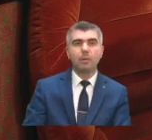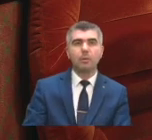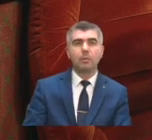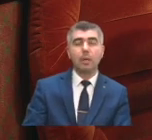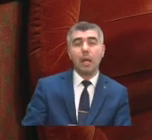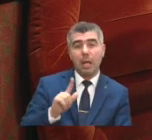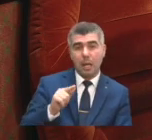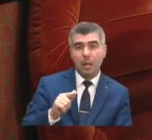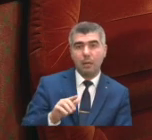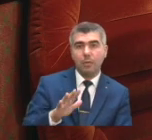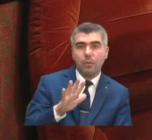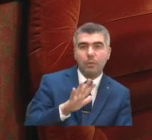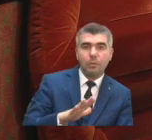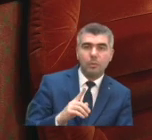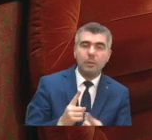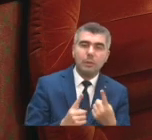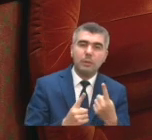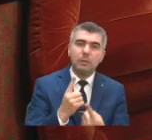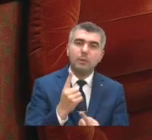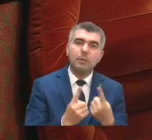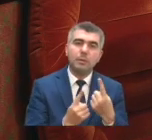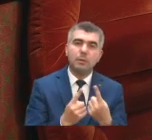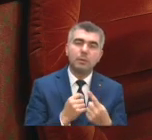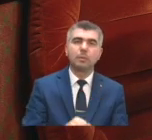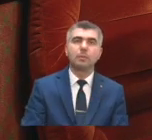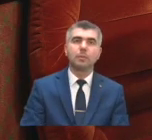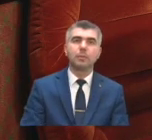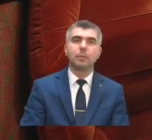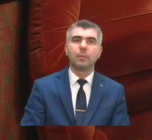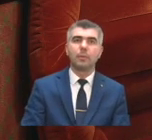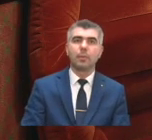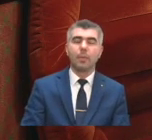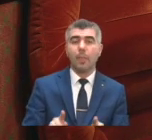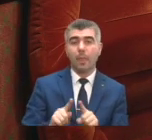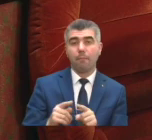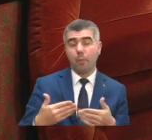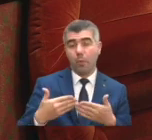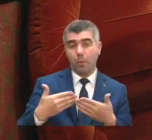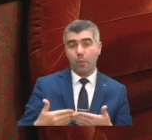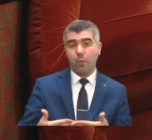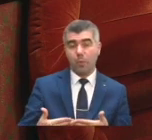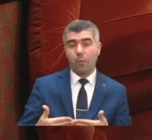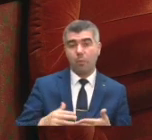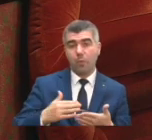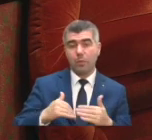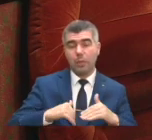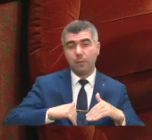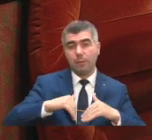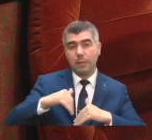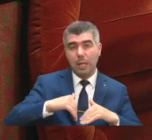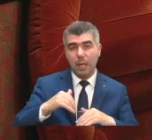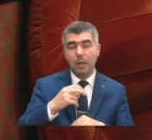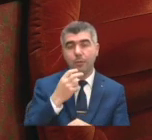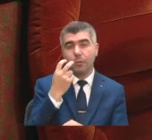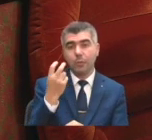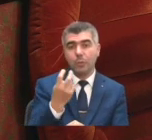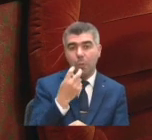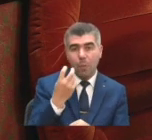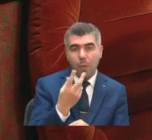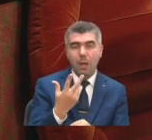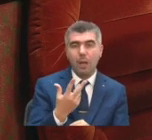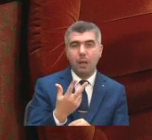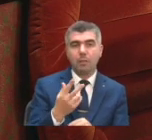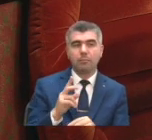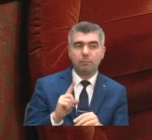كبير، ولكن في نفس الوقت ضروري نحدوا الأولويات، وسنعتبروا بأن اليوم بغينا نعطيو الأولوية للطرق السياحية، الطرق اللي تدي